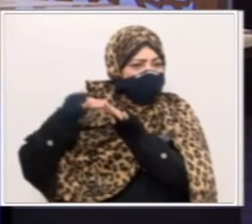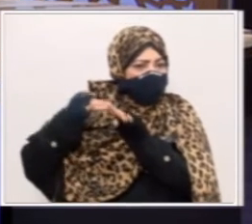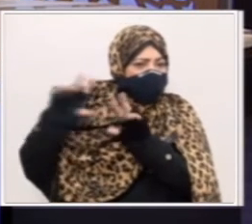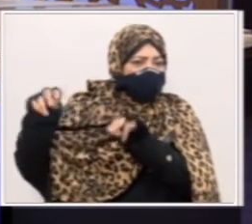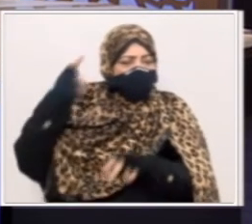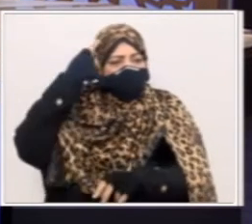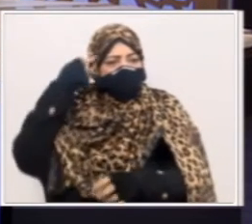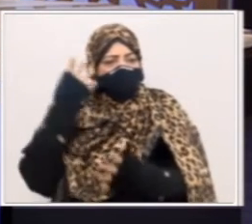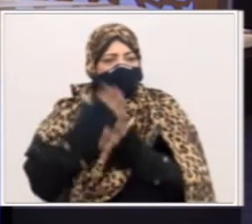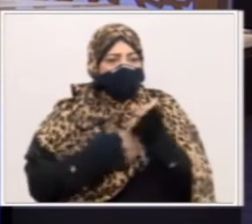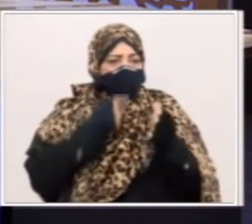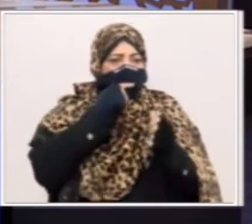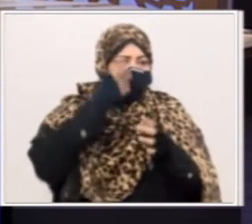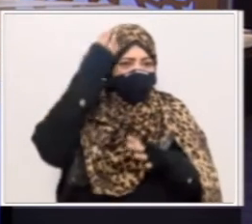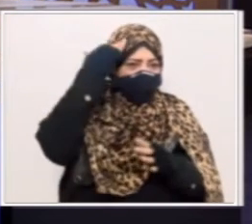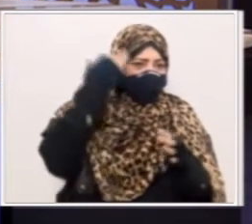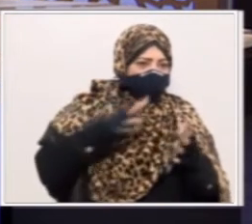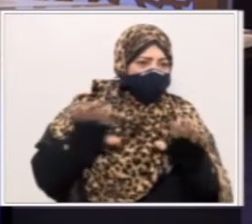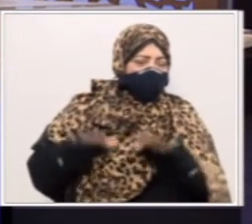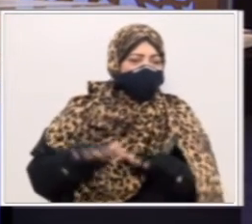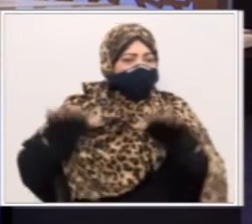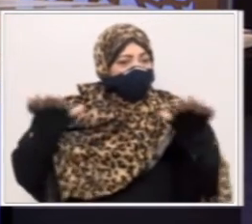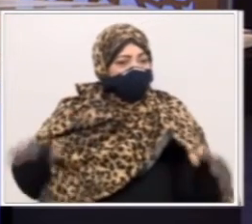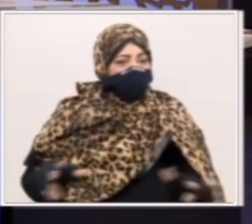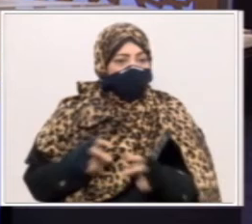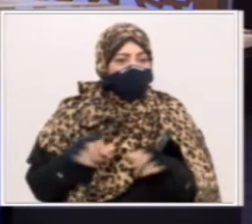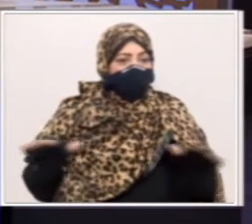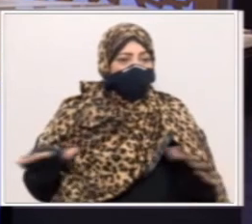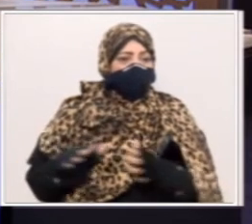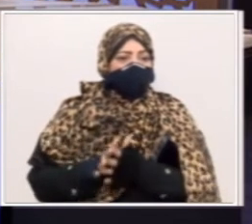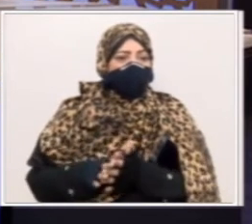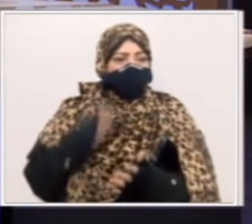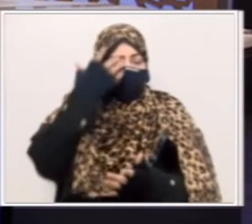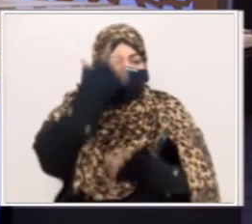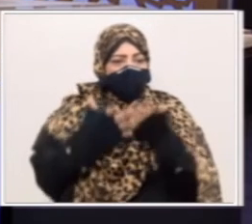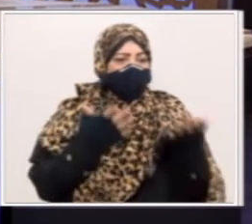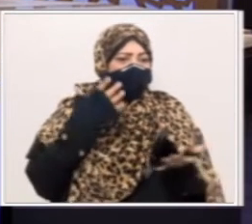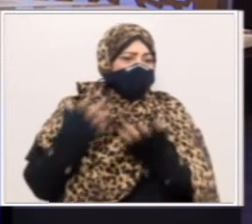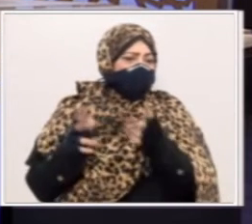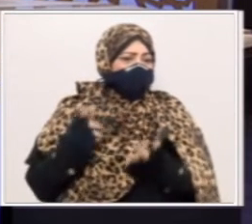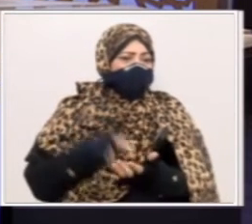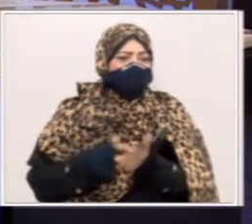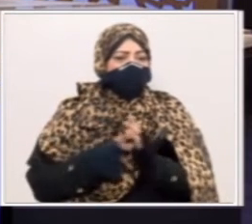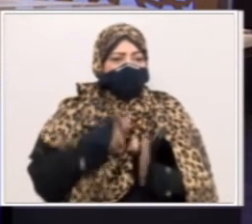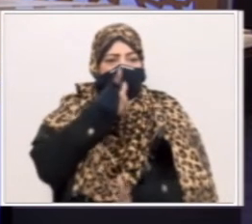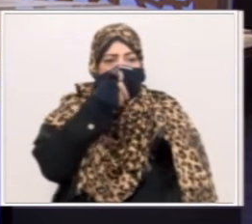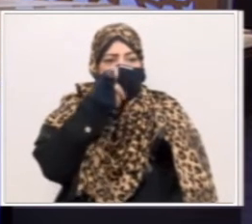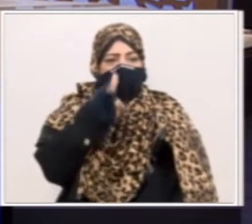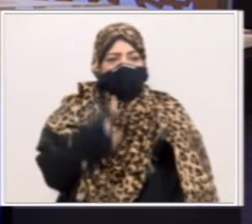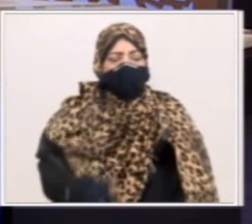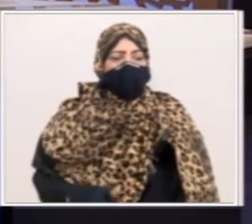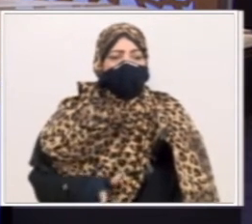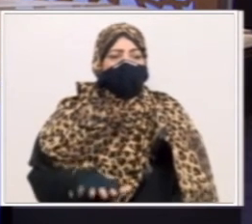الإعطاء بالسوية، قوله عليه الصلاة والسلام اعدلوا بين أولادكم، هل المقصود به العدل أن تعطي